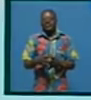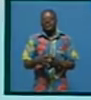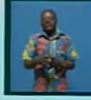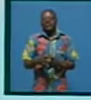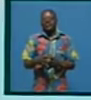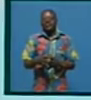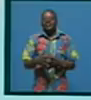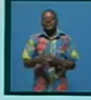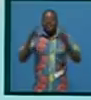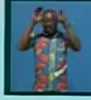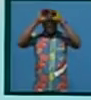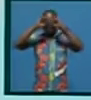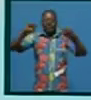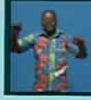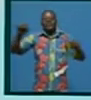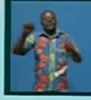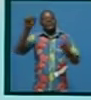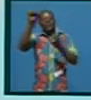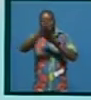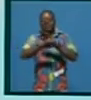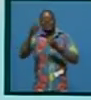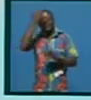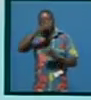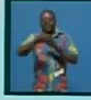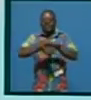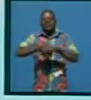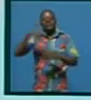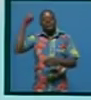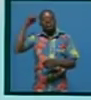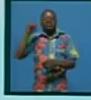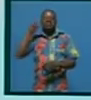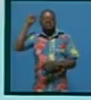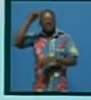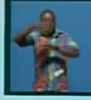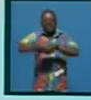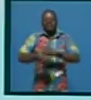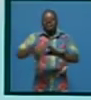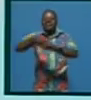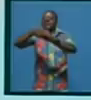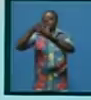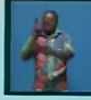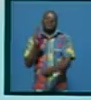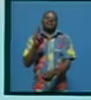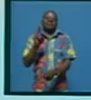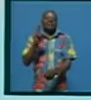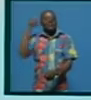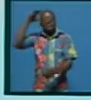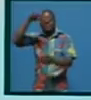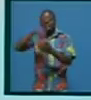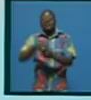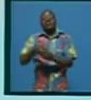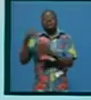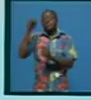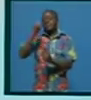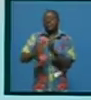Jacob Zuma a finalement rendu le tablier hier nuit. Il a annoncé sa démission avec effet immédiat. Empêtré dans des scandales de